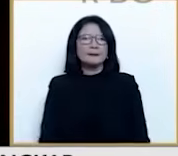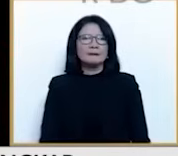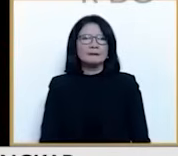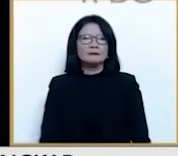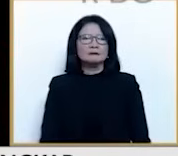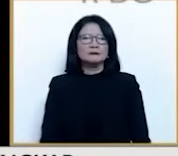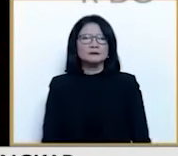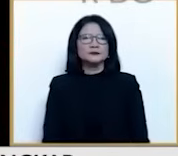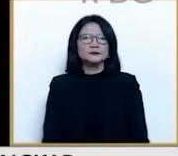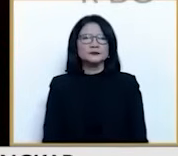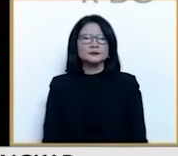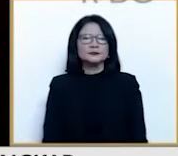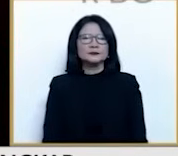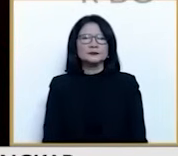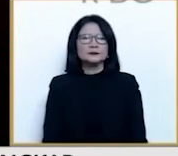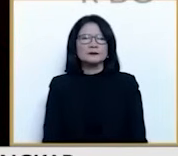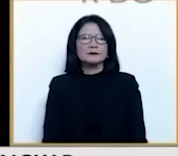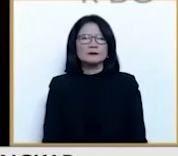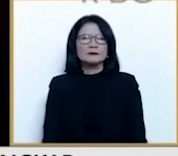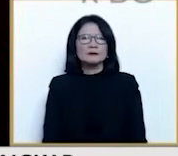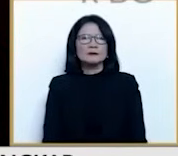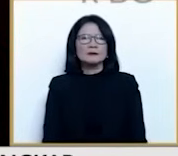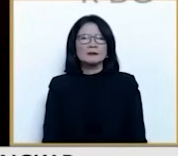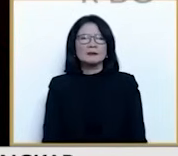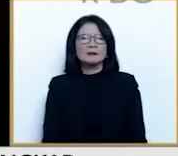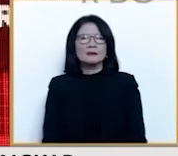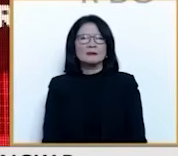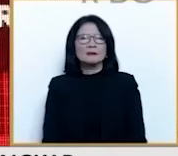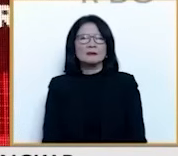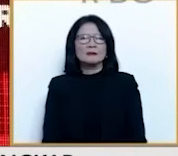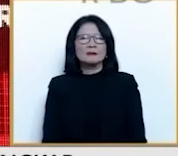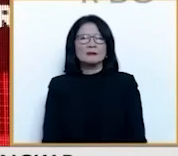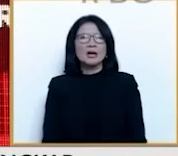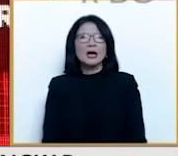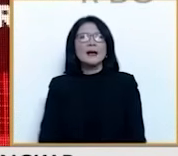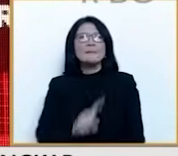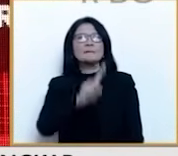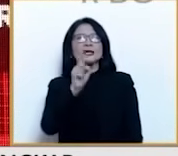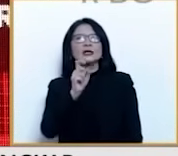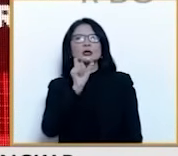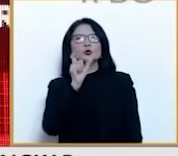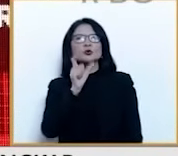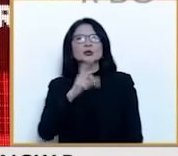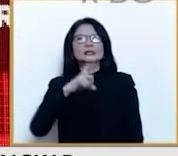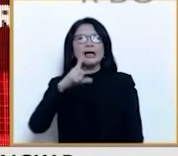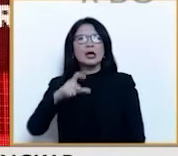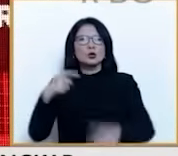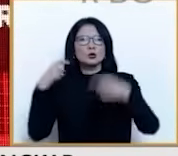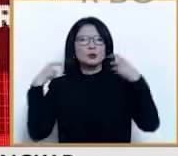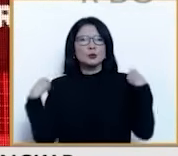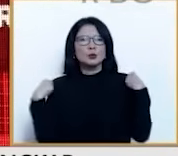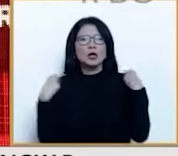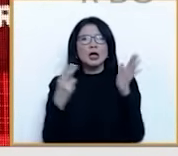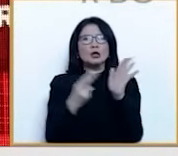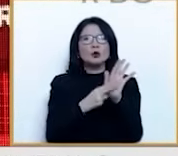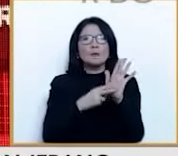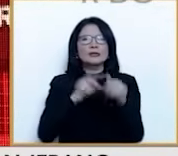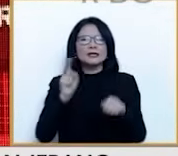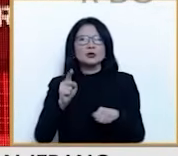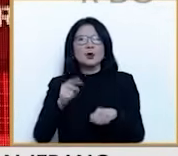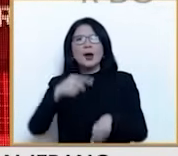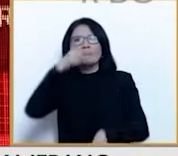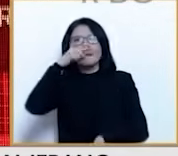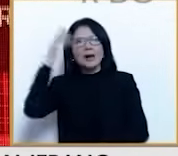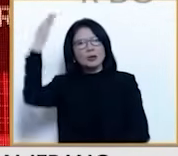terjaga kerahasiaannya. Dan ini pertanyaan ditujukan untuk calon gubernur, nomor urut 1 Bapak